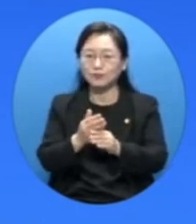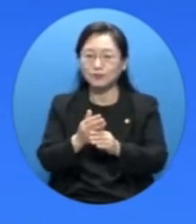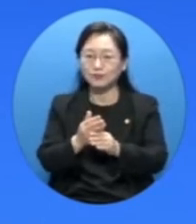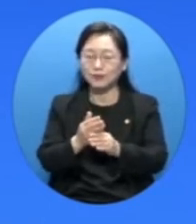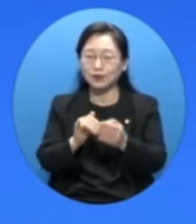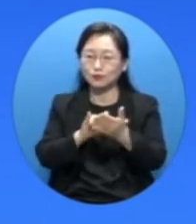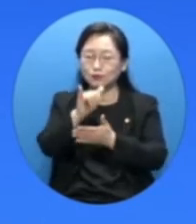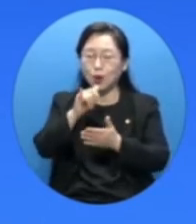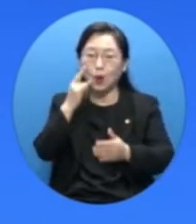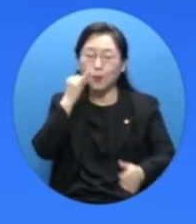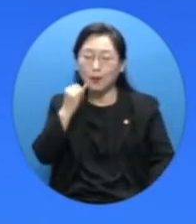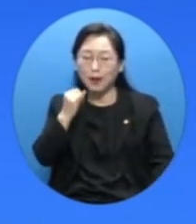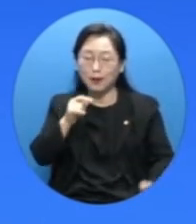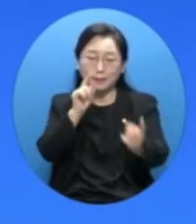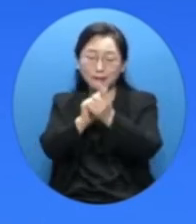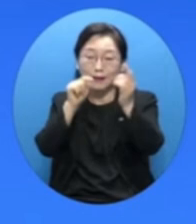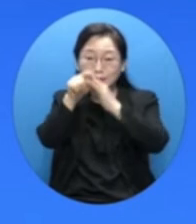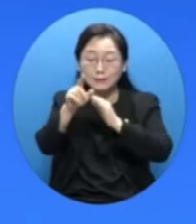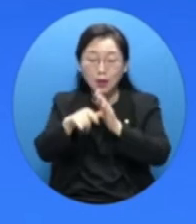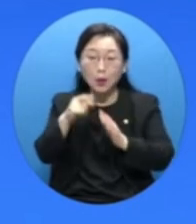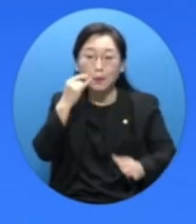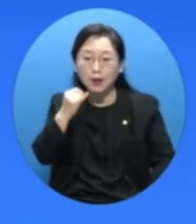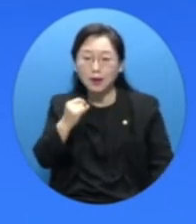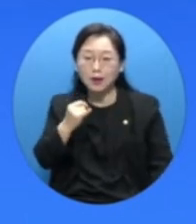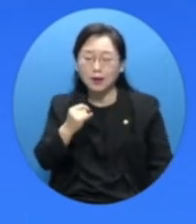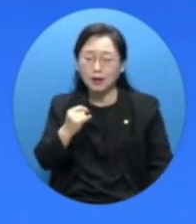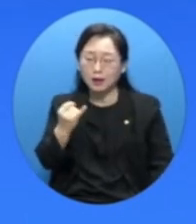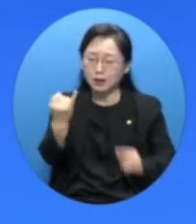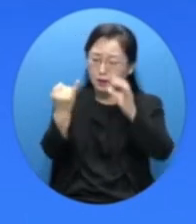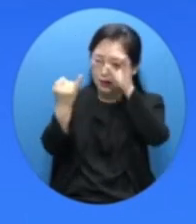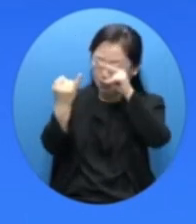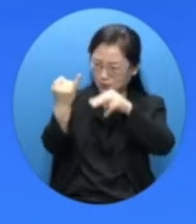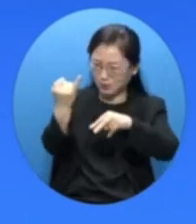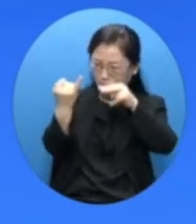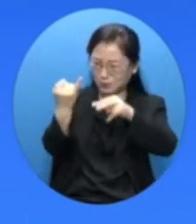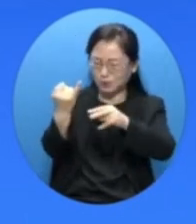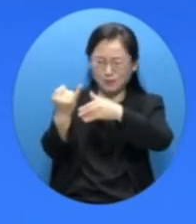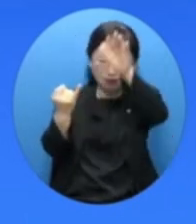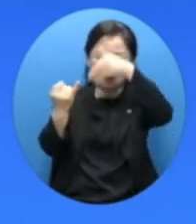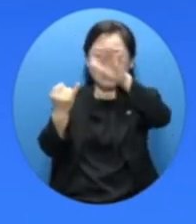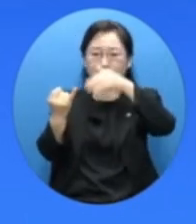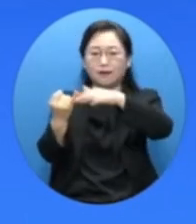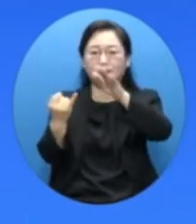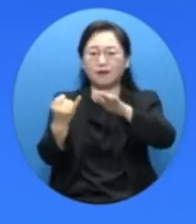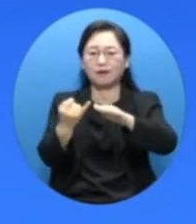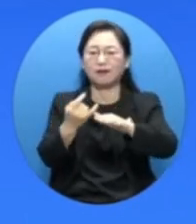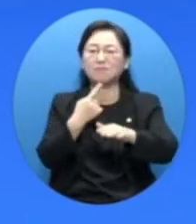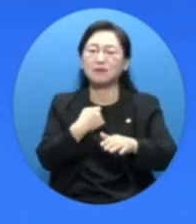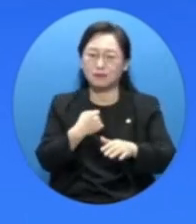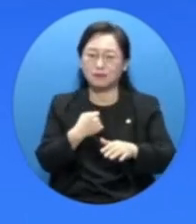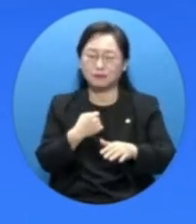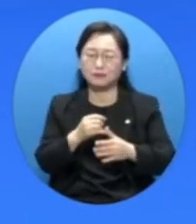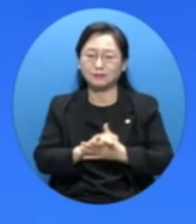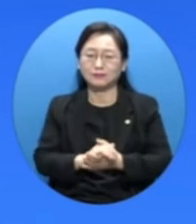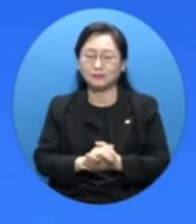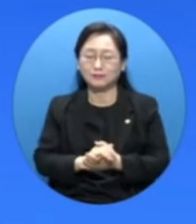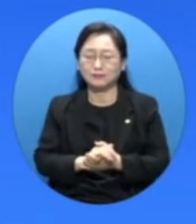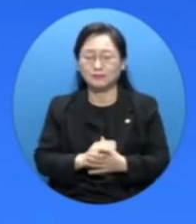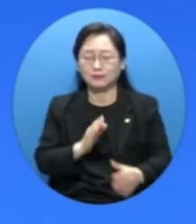뉴욕에 어머니를 만나러 간 적이 있는데 어머니가 거짓골로 온 딸을 보고 문전박대에서 쫓아냈다고 하는 기록도 있습니다.